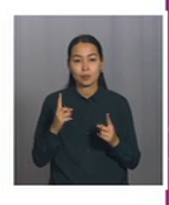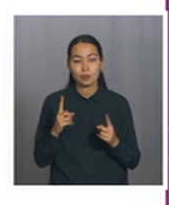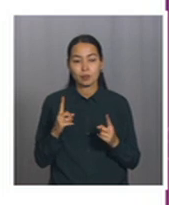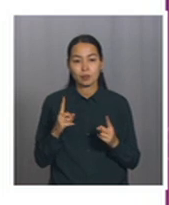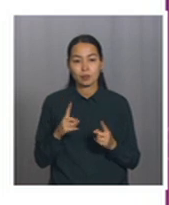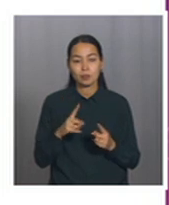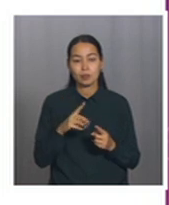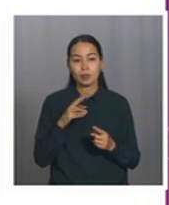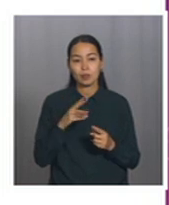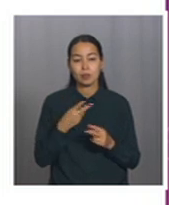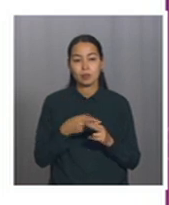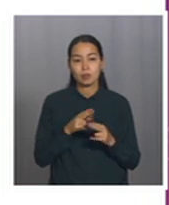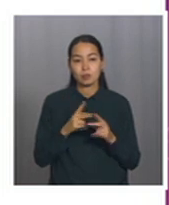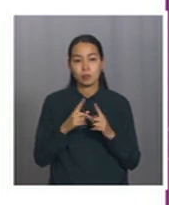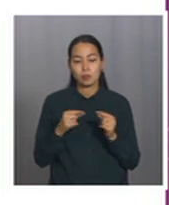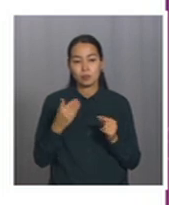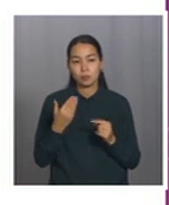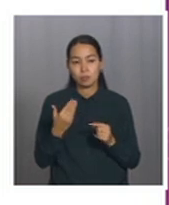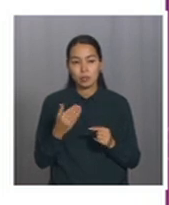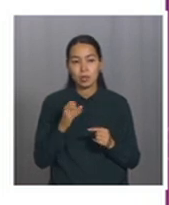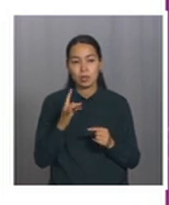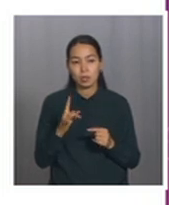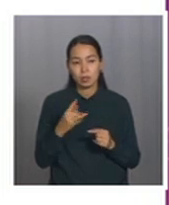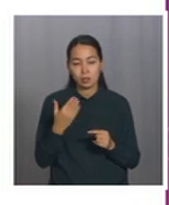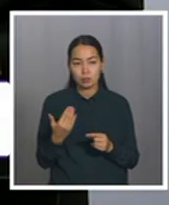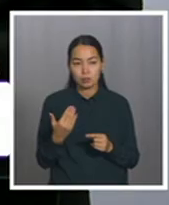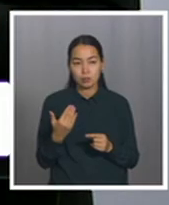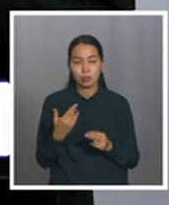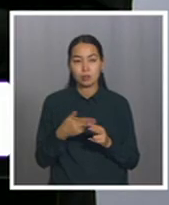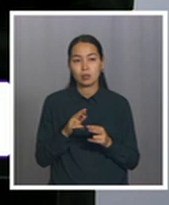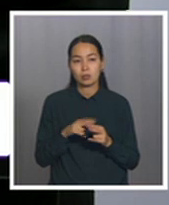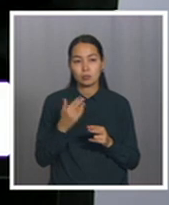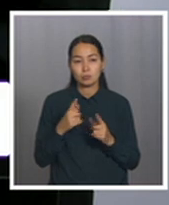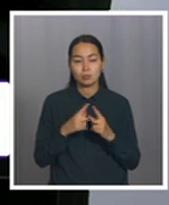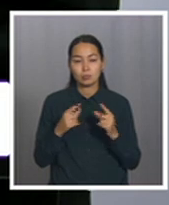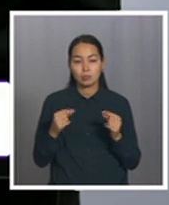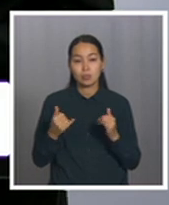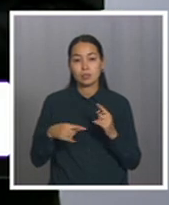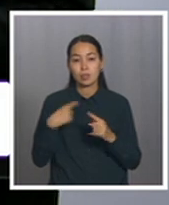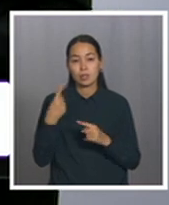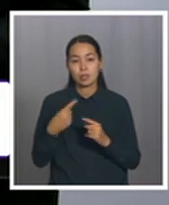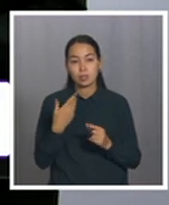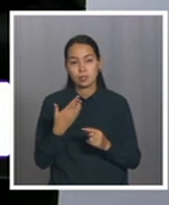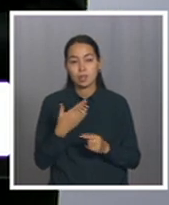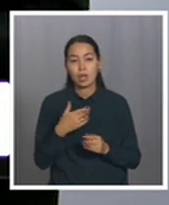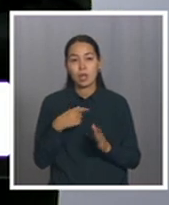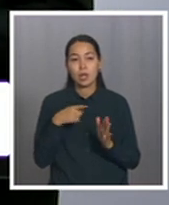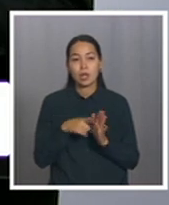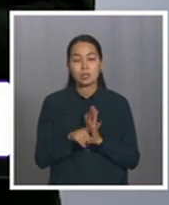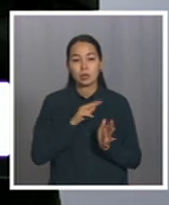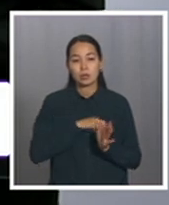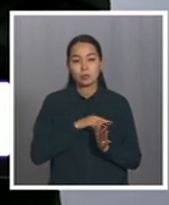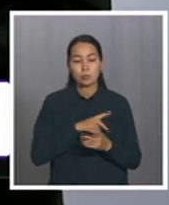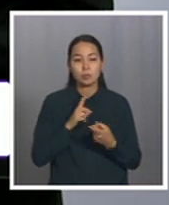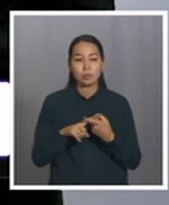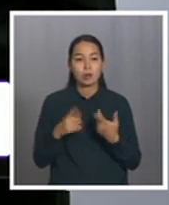дельта V көбейтілген R-ды дельта L деп көрсете аламыз. Келесі видеода осы импульс моментіне қатысты бірнеше